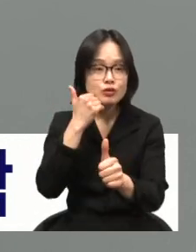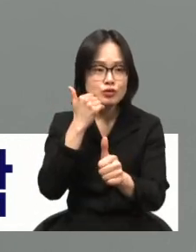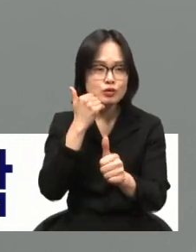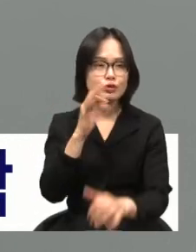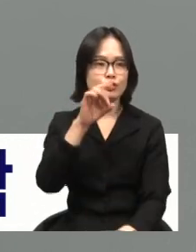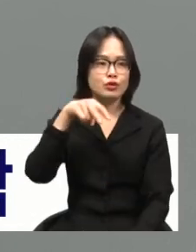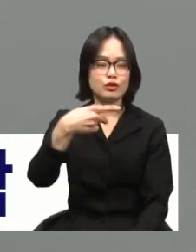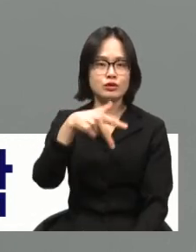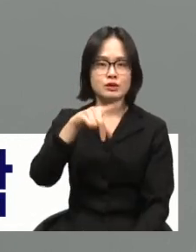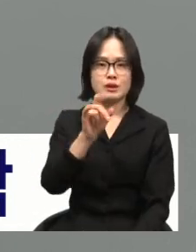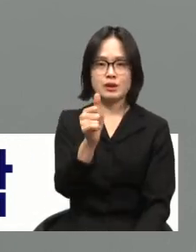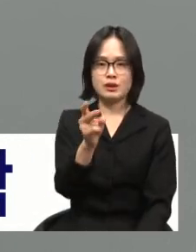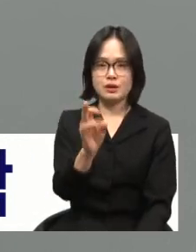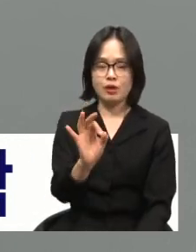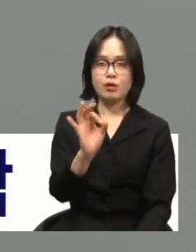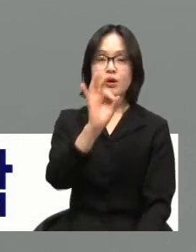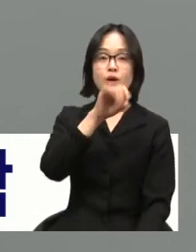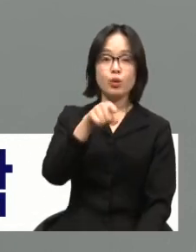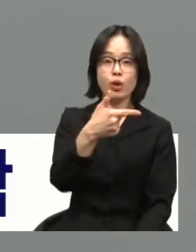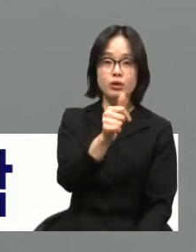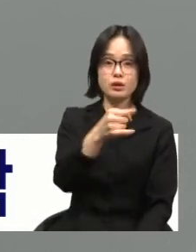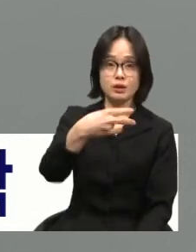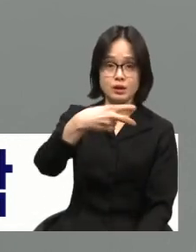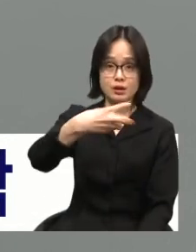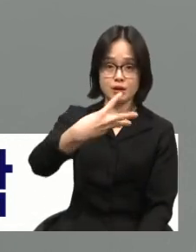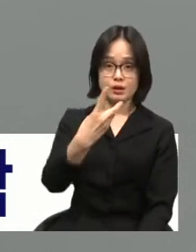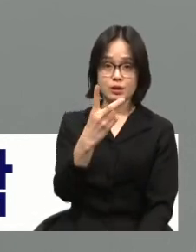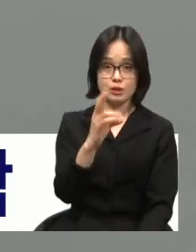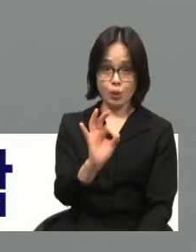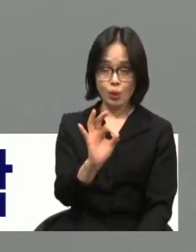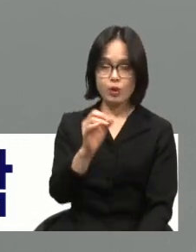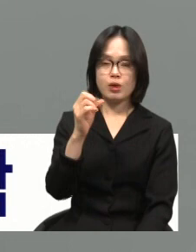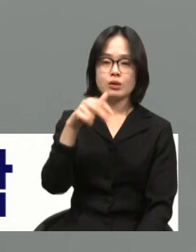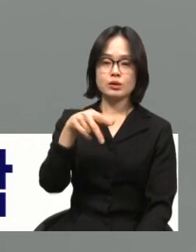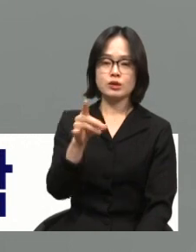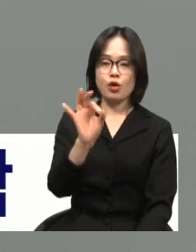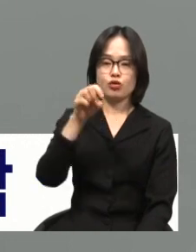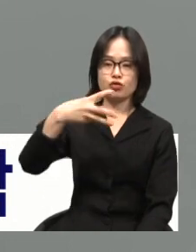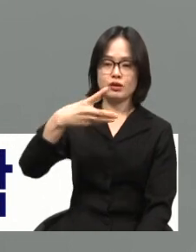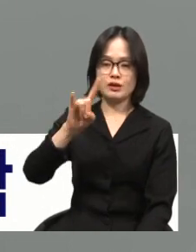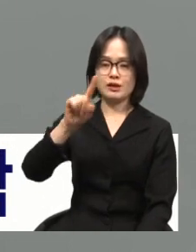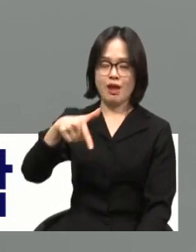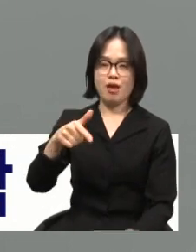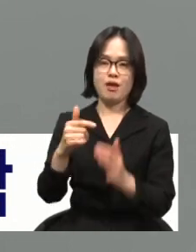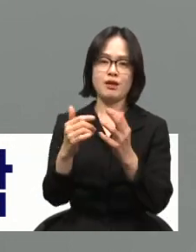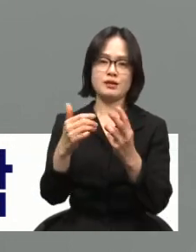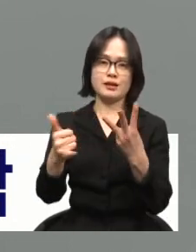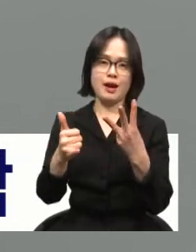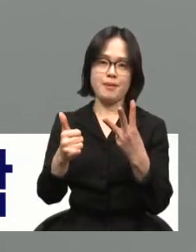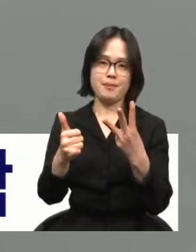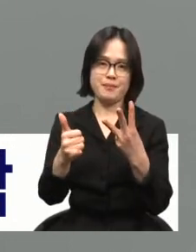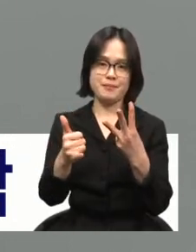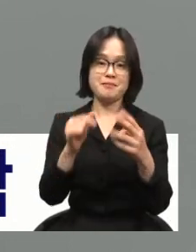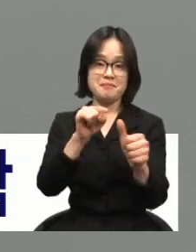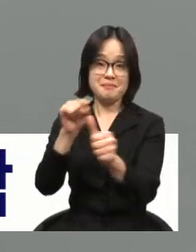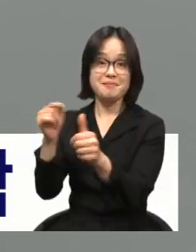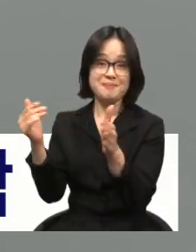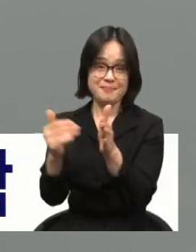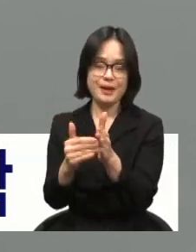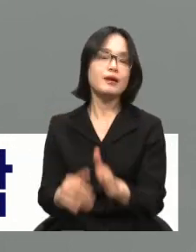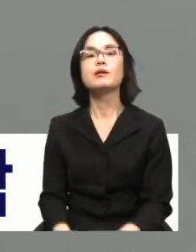국토부장관 정우택 국회 부장까지 세명을 지목했습니다 챌린지는 지목된 후 48시간 안에